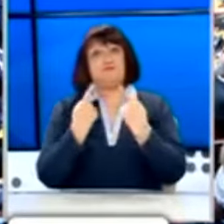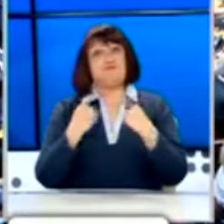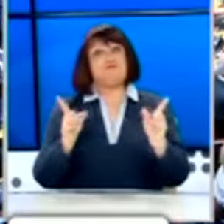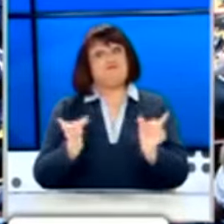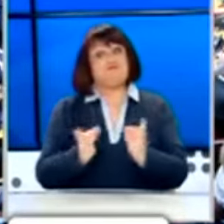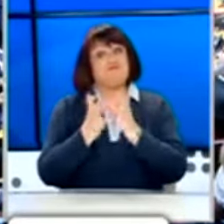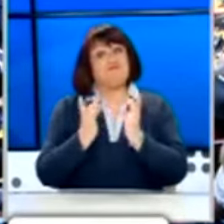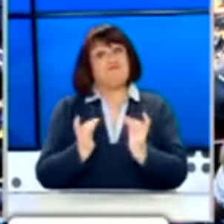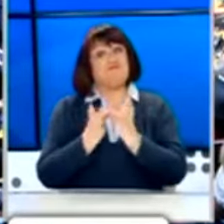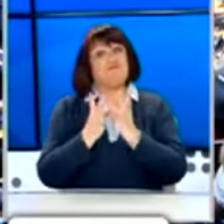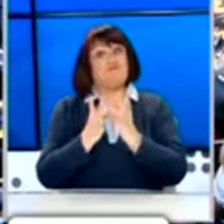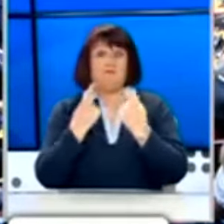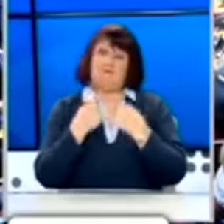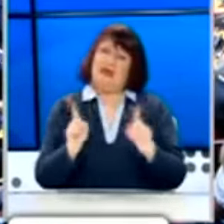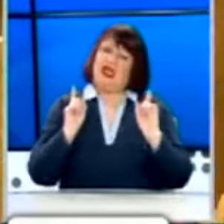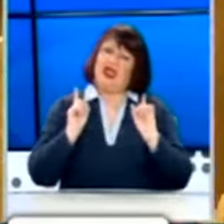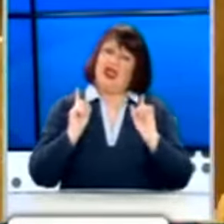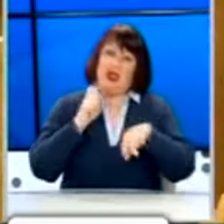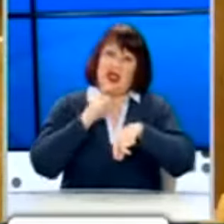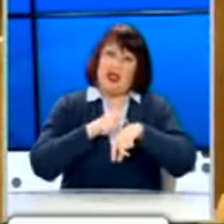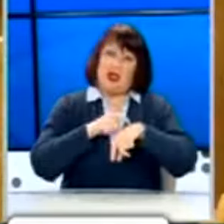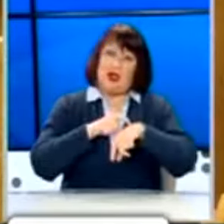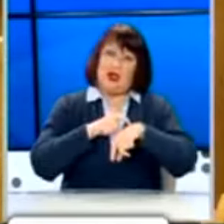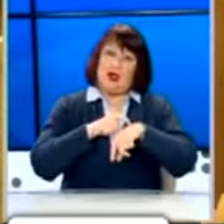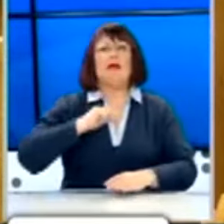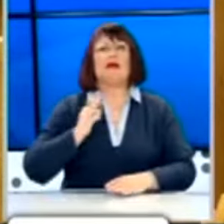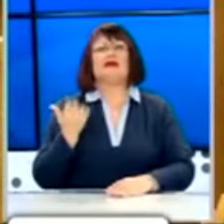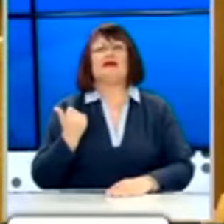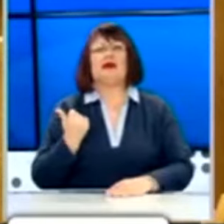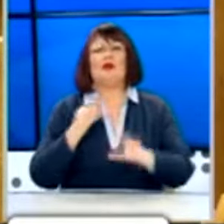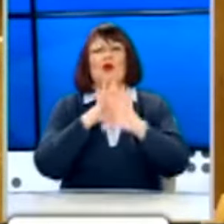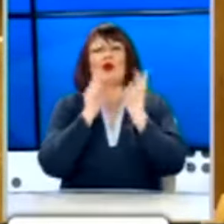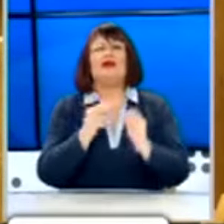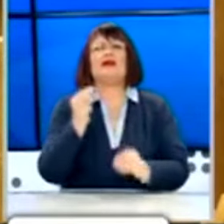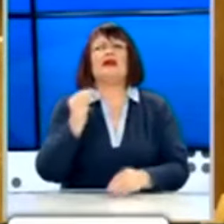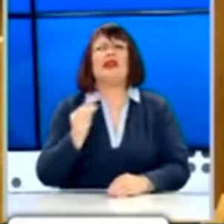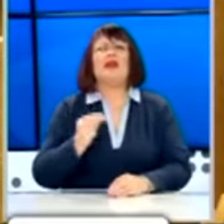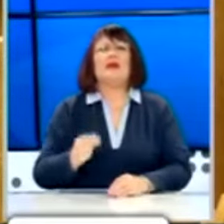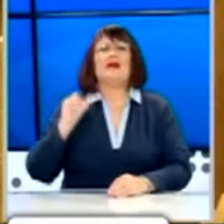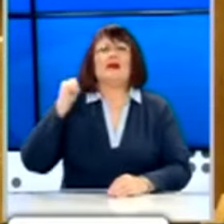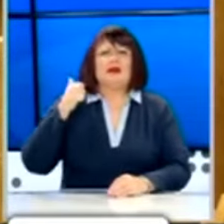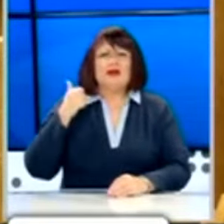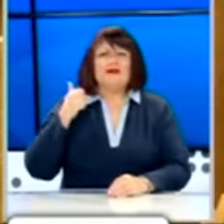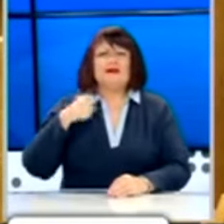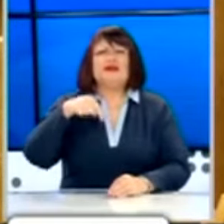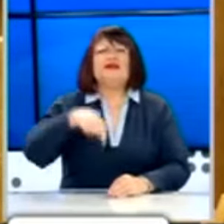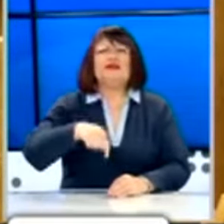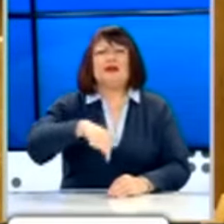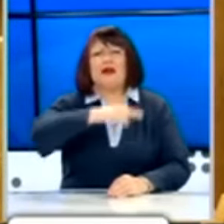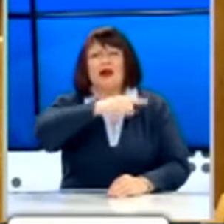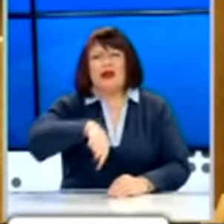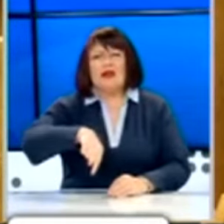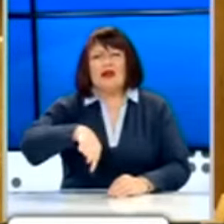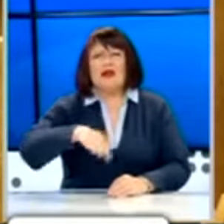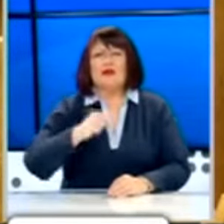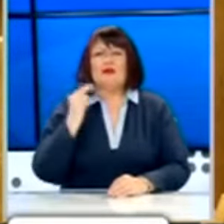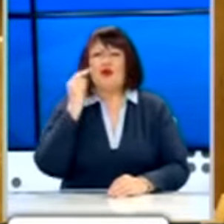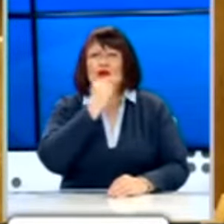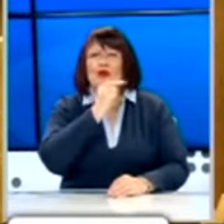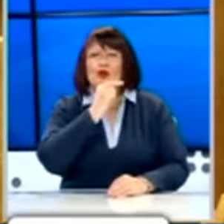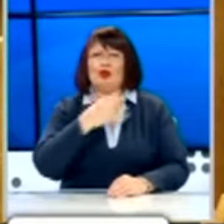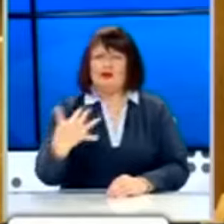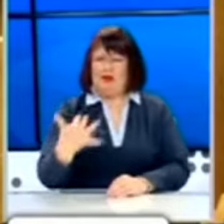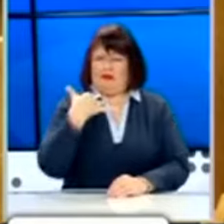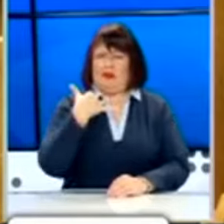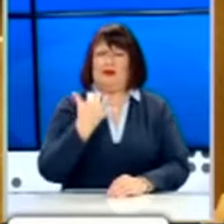ως σενάριο παρά το αγκάθι της παρακολούθησης Ανδρουλάκη, ο πρόεδρος του Πασόκ το άφησε ανοιχτό με το συμβιλικό «όλα στην ώρα τους». Και μια